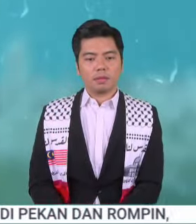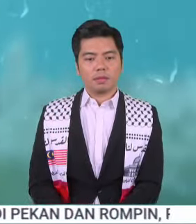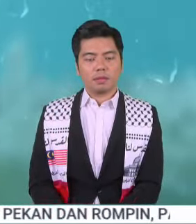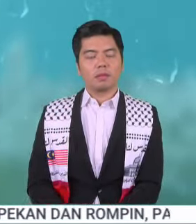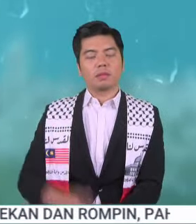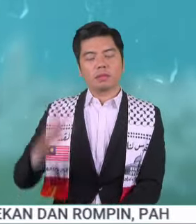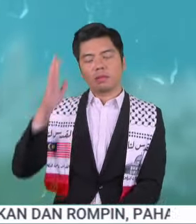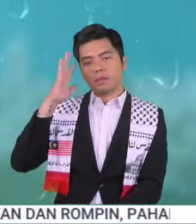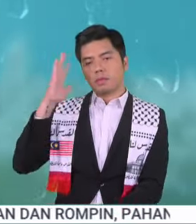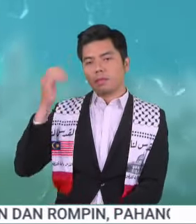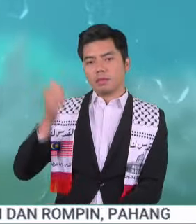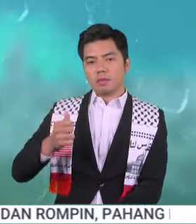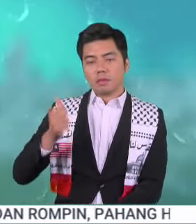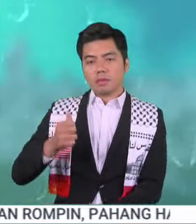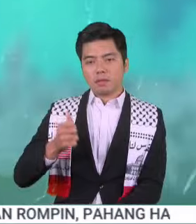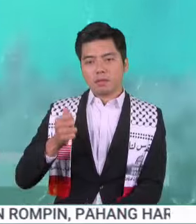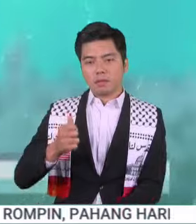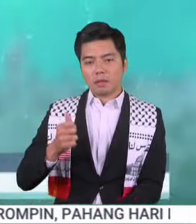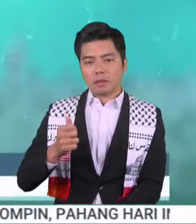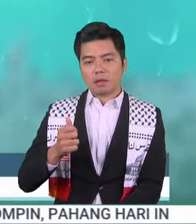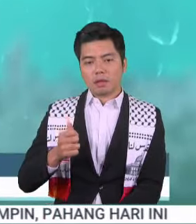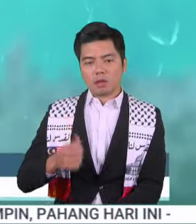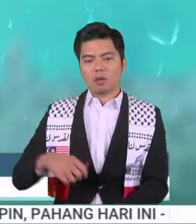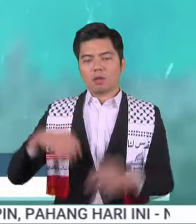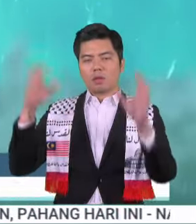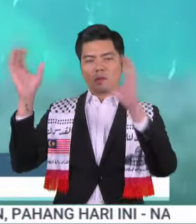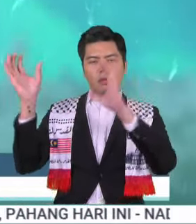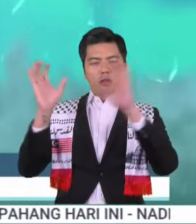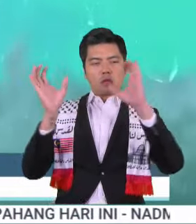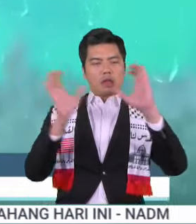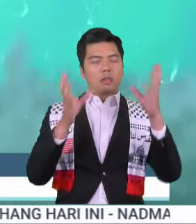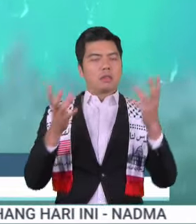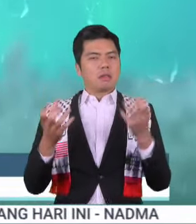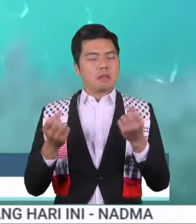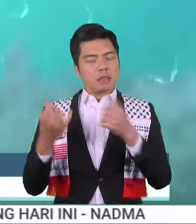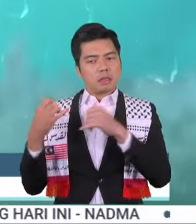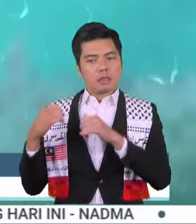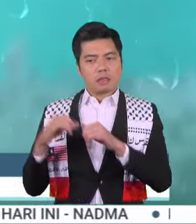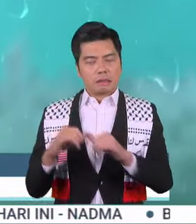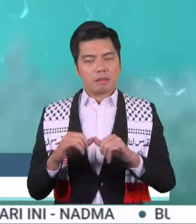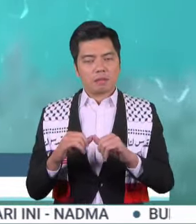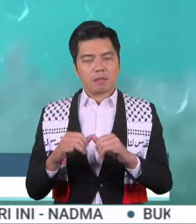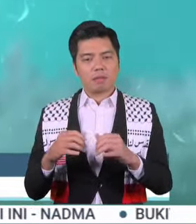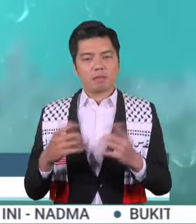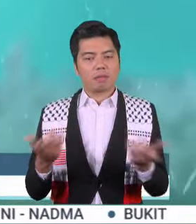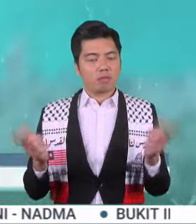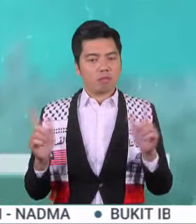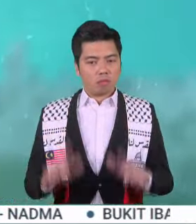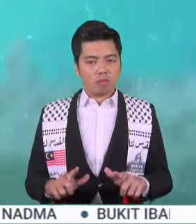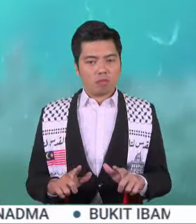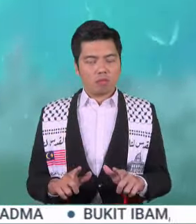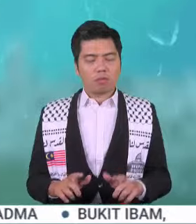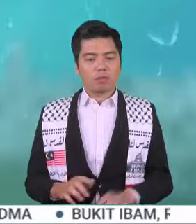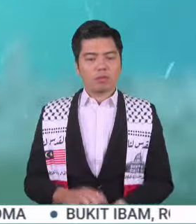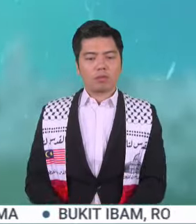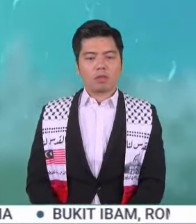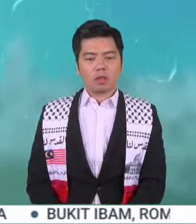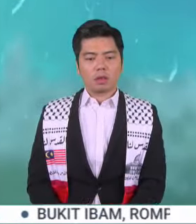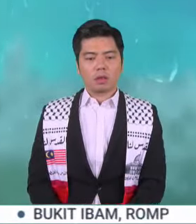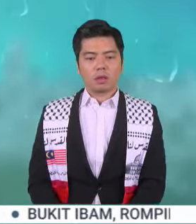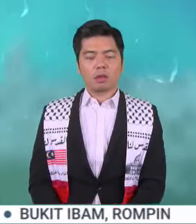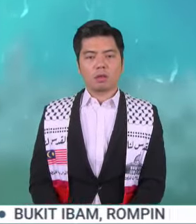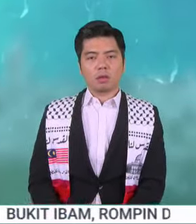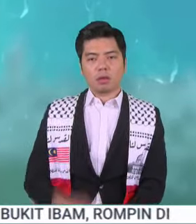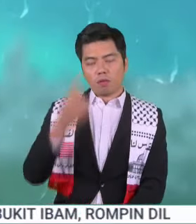Ya, assalamualaikum dan salam sejahtera. Cuaca lembap terus berlaku pada petang ini. Hampir semua negeri mengalami hujan. Kedudukan